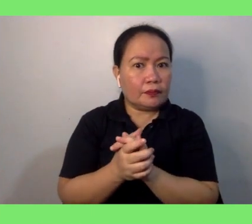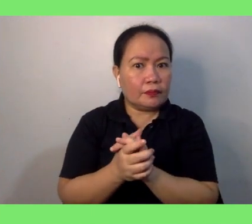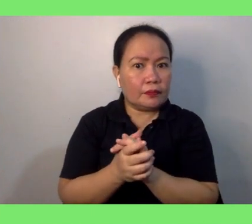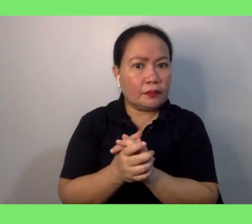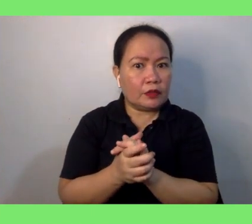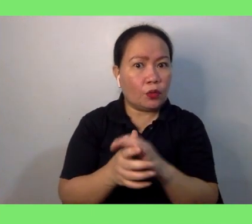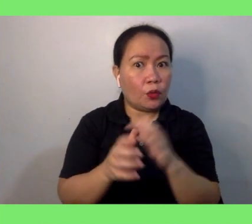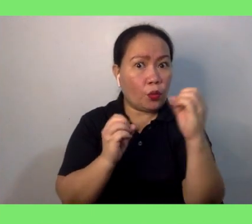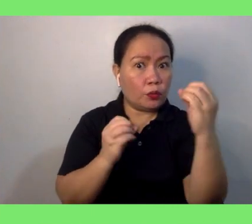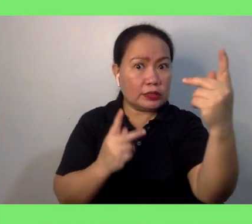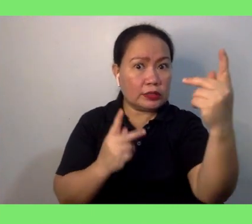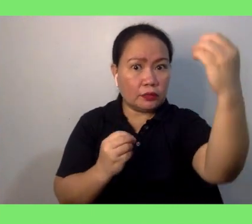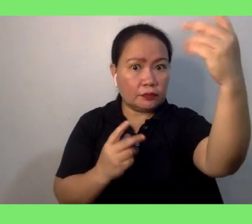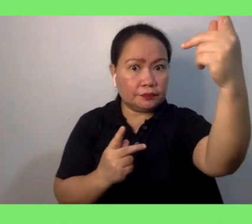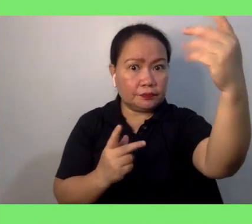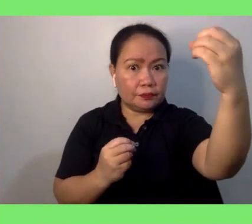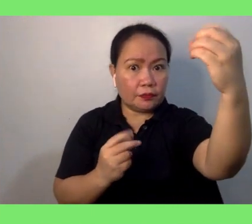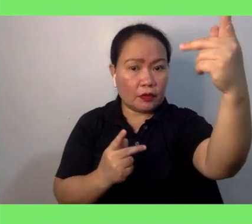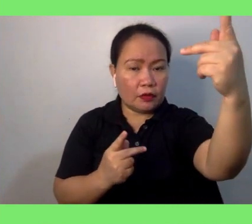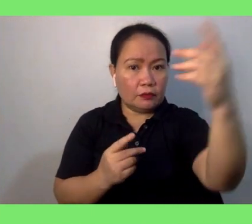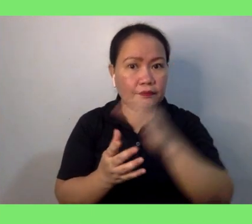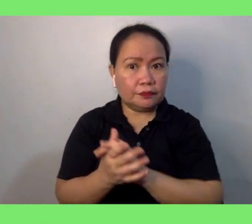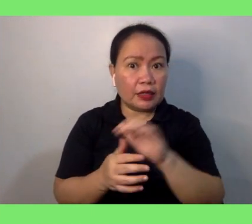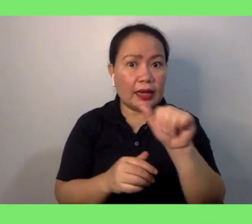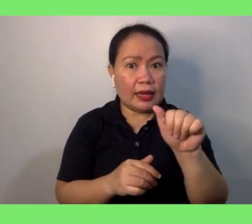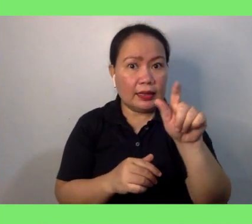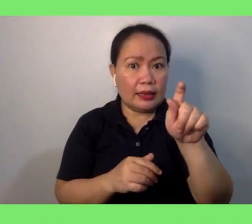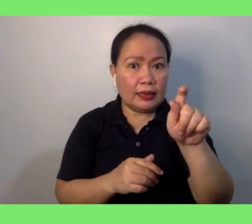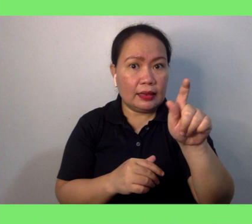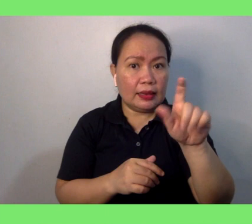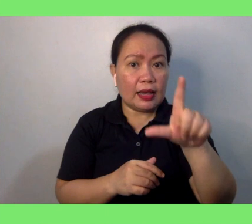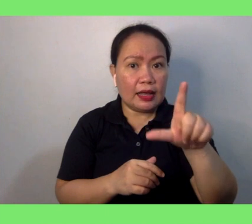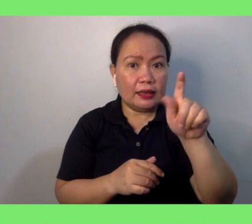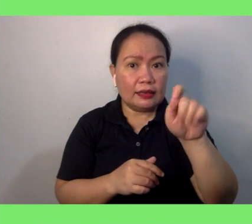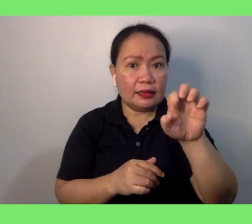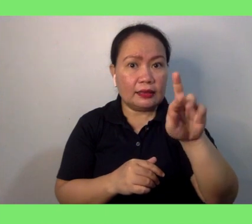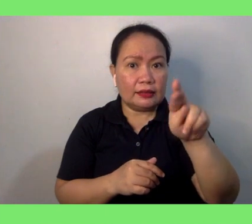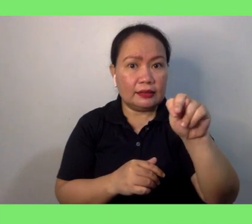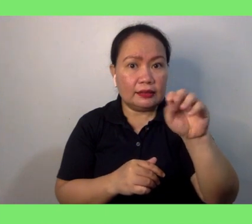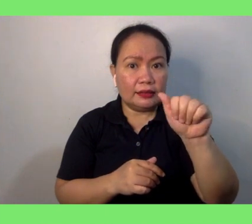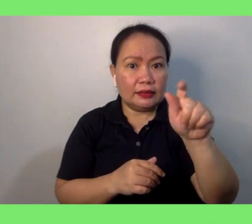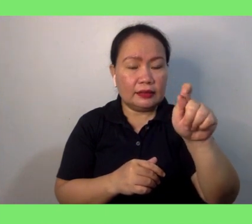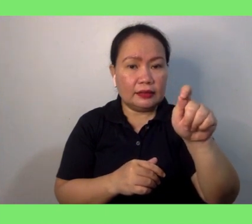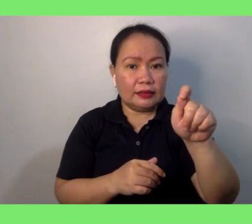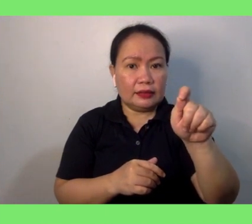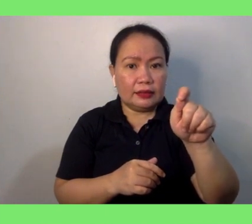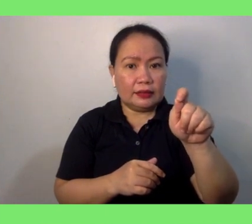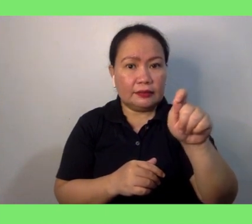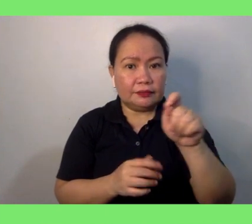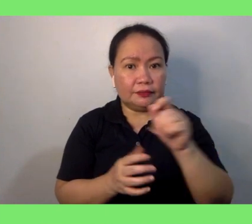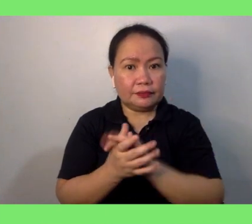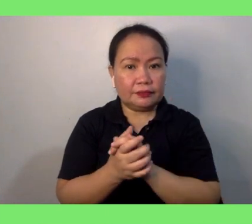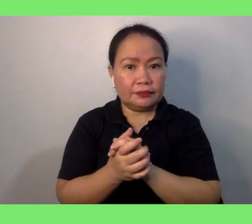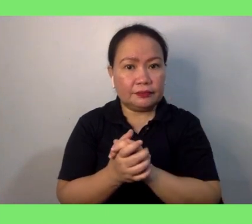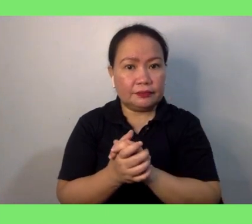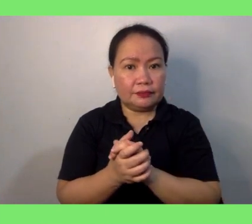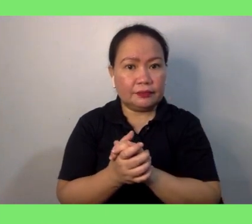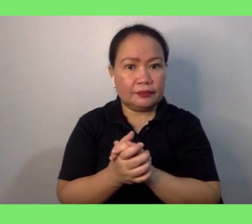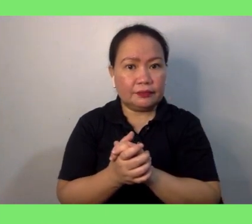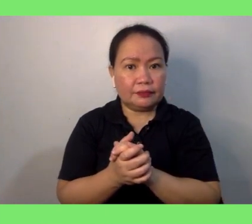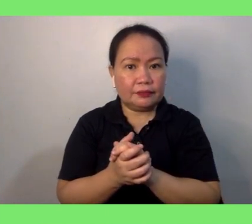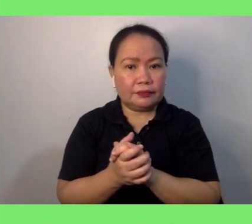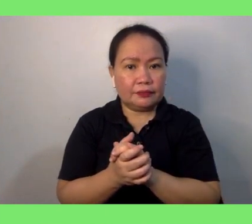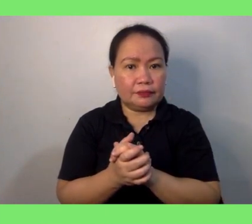side sila. Okay? Alternate interior angle to, kung ito ang transversal. So, ito, kung ito